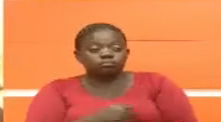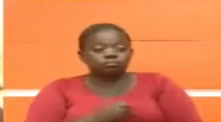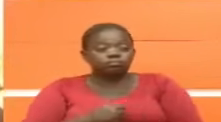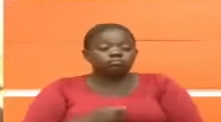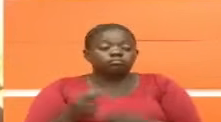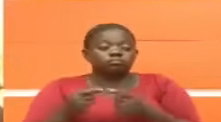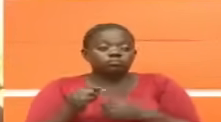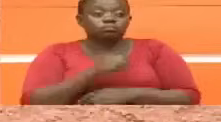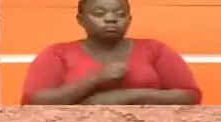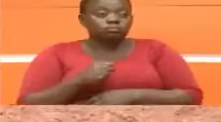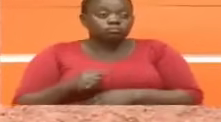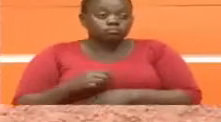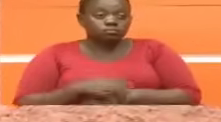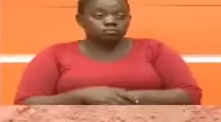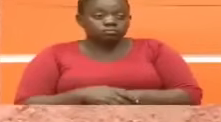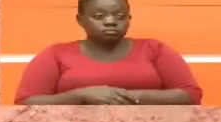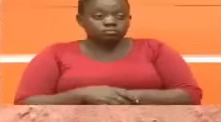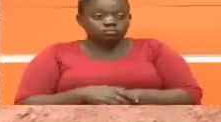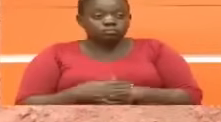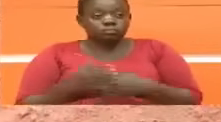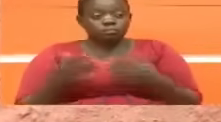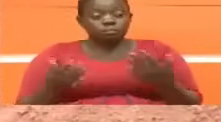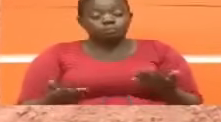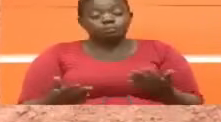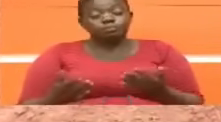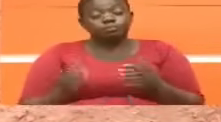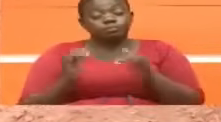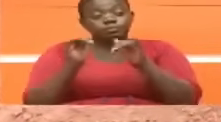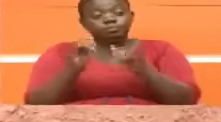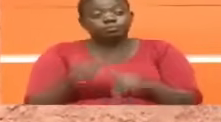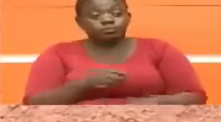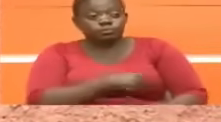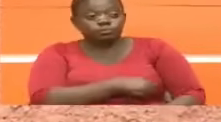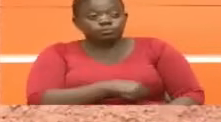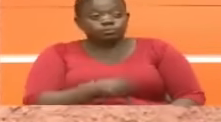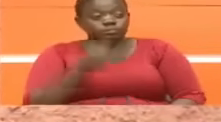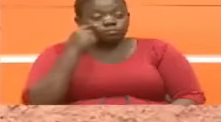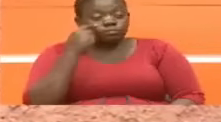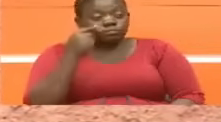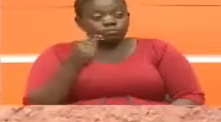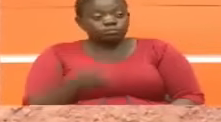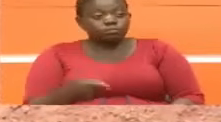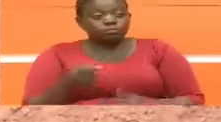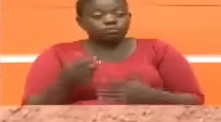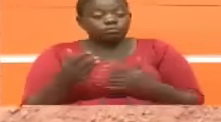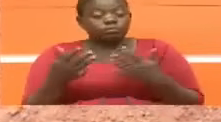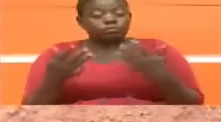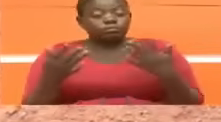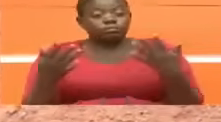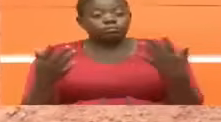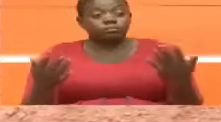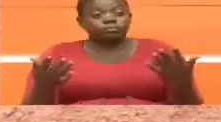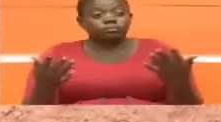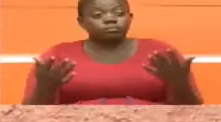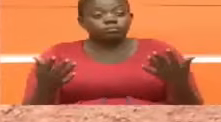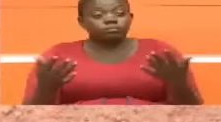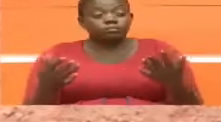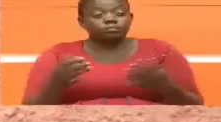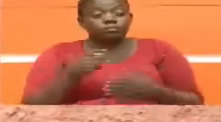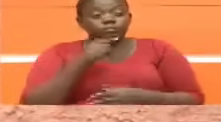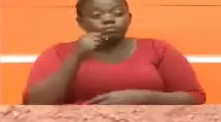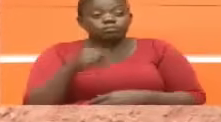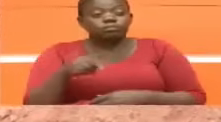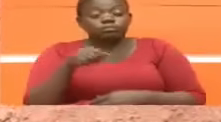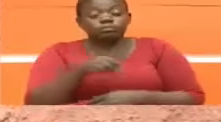yeeremye. Florence Nakyagaba nga mutuzi w'embirinzi mu Lwengu yasangiddwa e Lwannume mu ggombolola e Kyamuliibwa. Ye wasizaalawo Emmanuel Jjunju